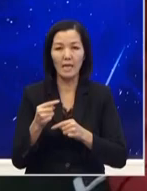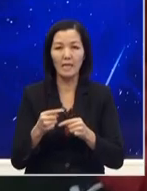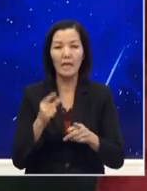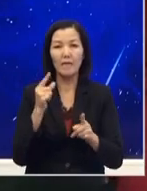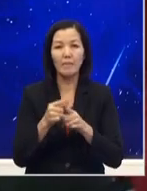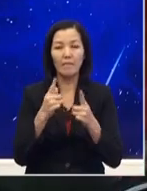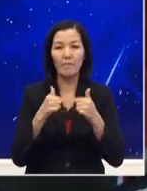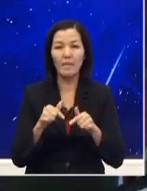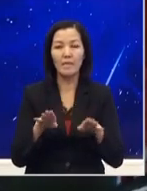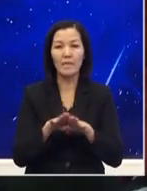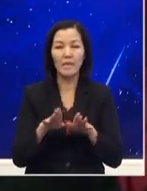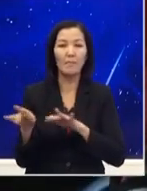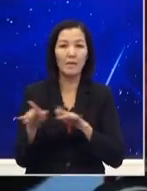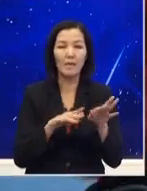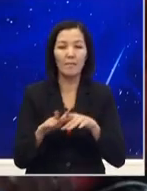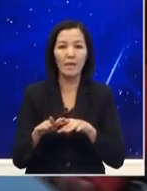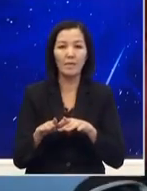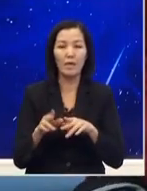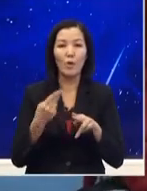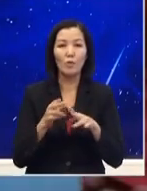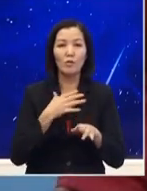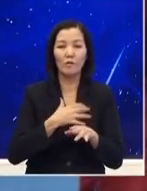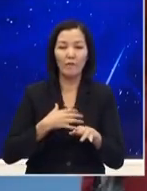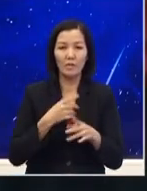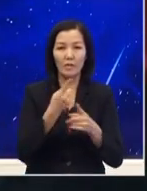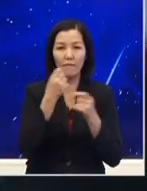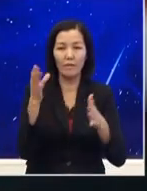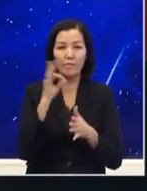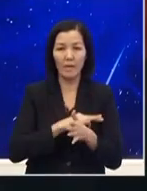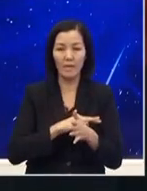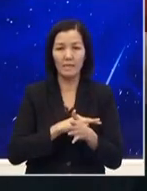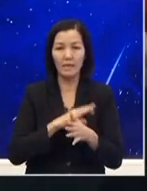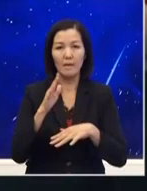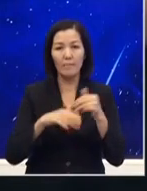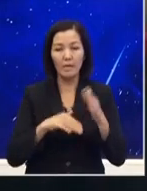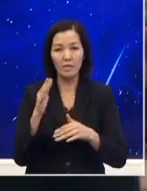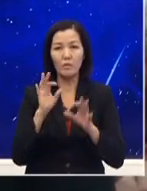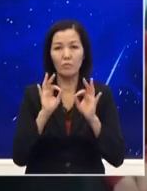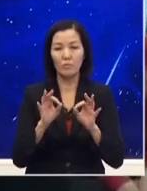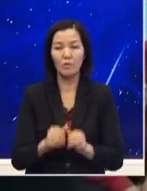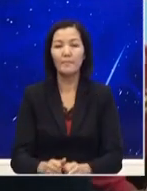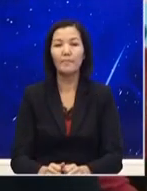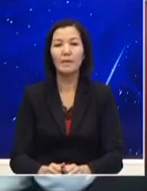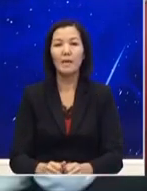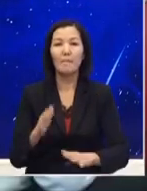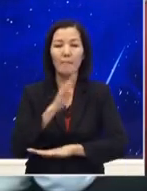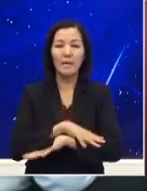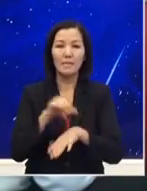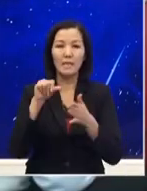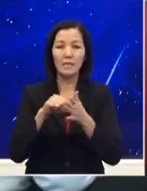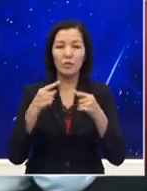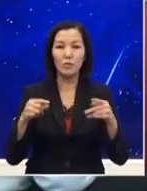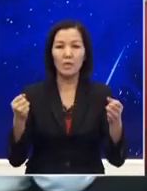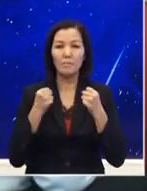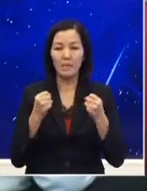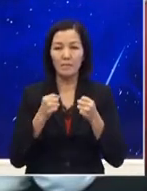словам организаторов, такие мероприятия чрезвычайно информативны и полезны с практической точки зрения. Мастер-классы с участием других